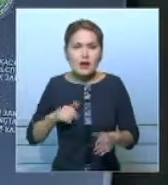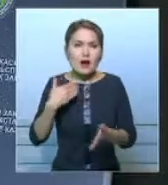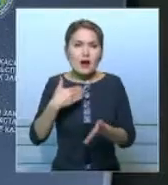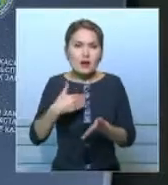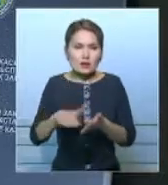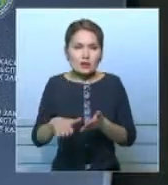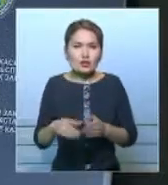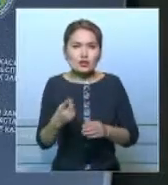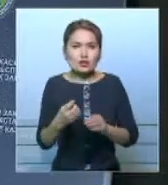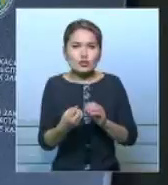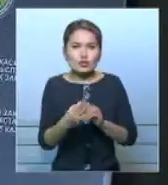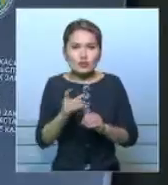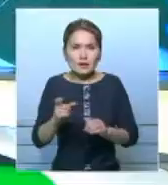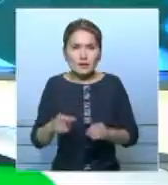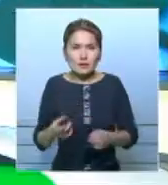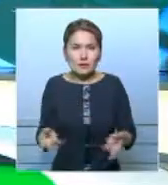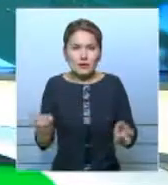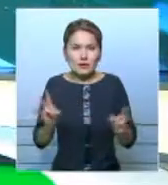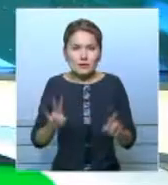адам қалды бізде.